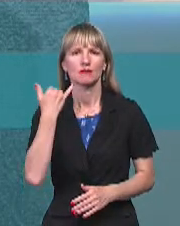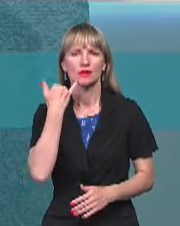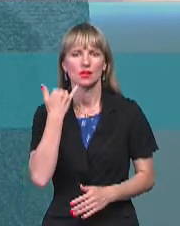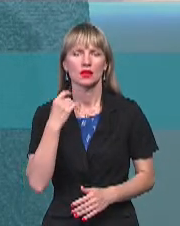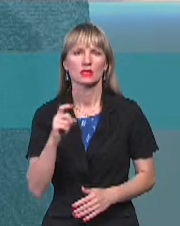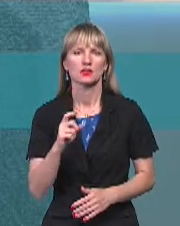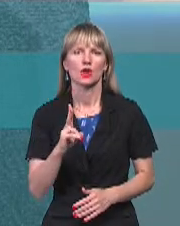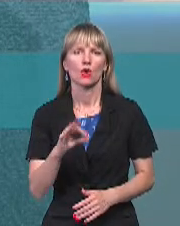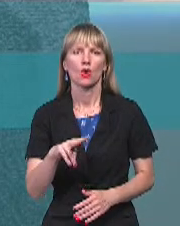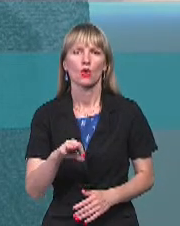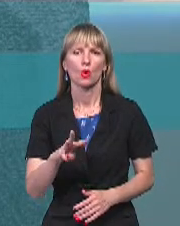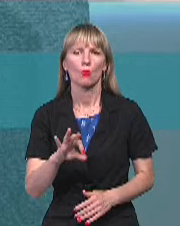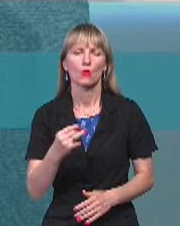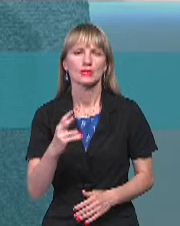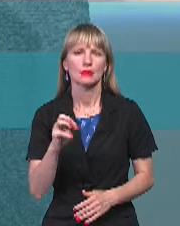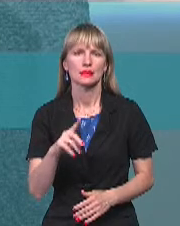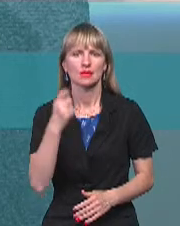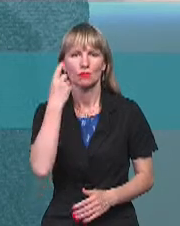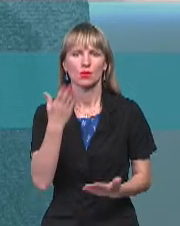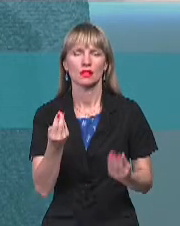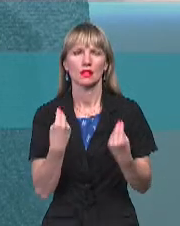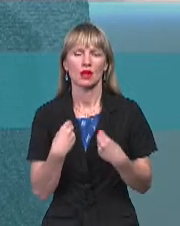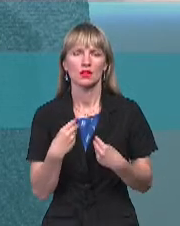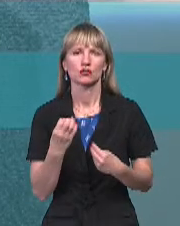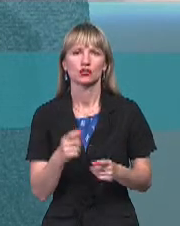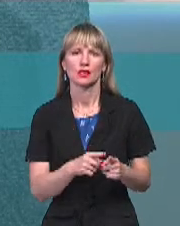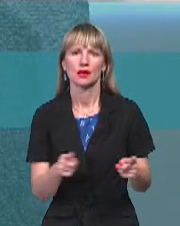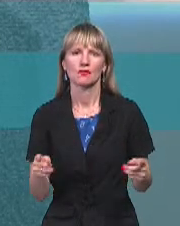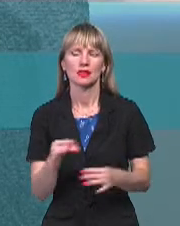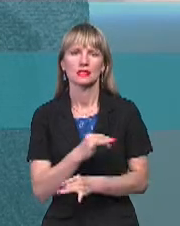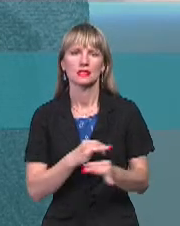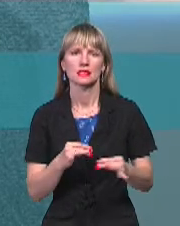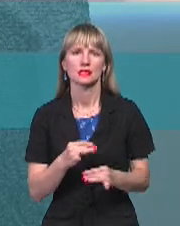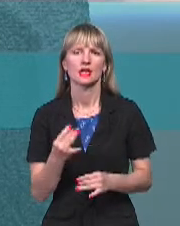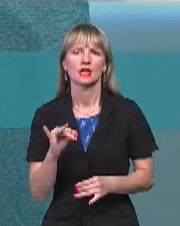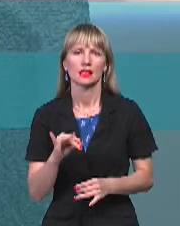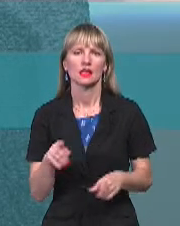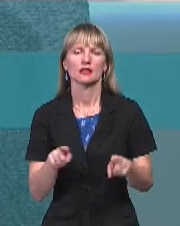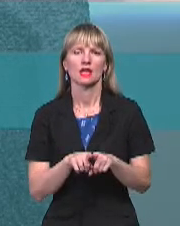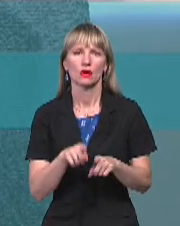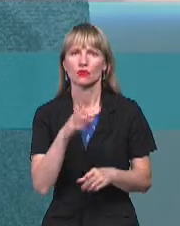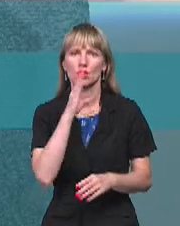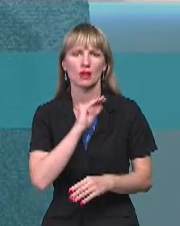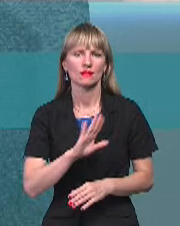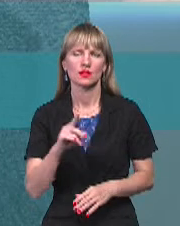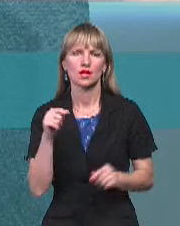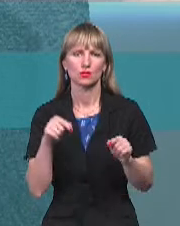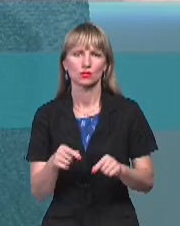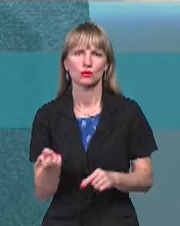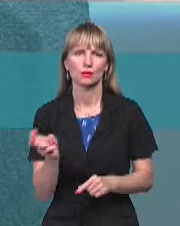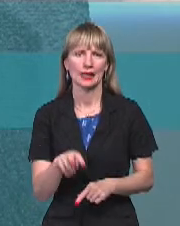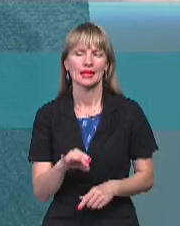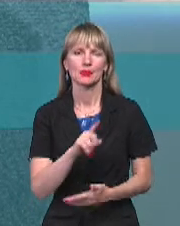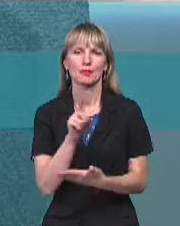зокрема, з Олегом Коломойцем. І за інформацією, яку він нам надав, ще тривало засідання, і він також не встигає на ефір.